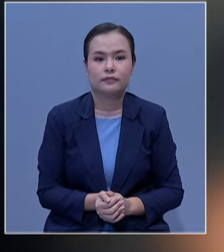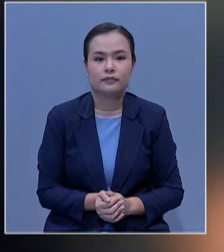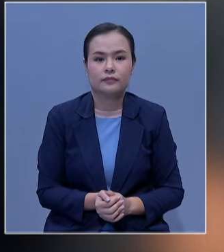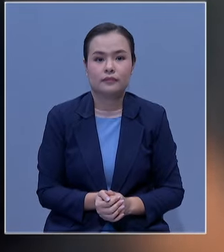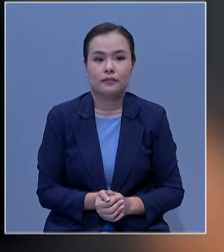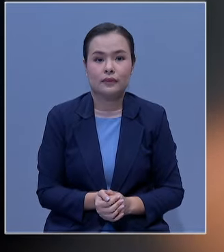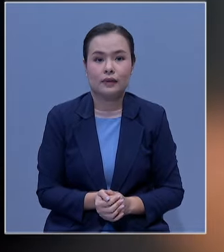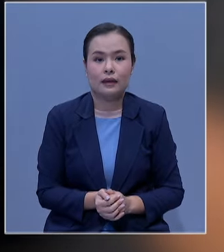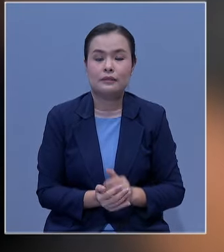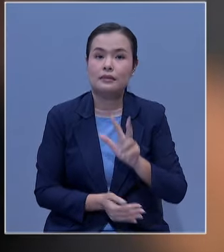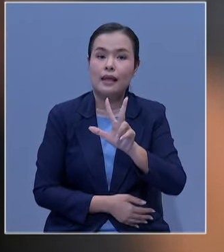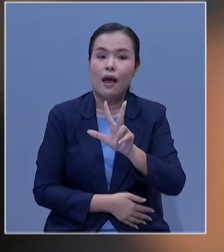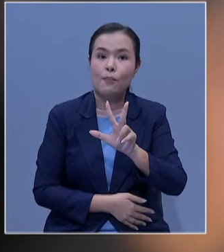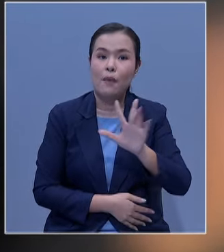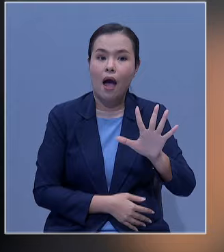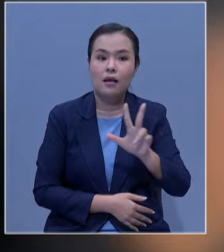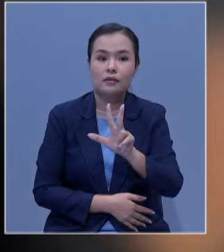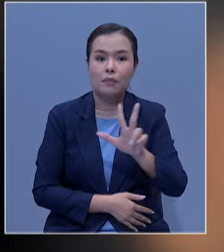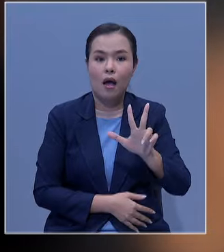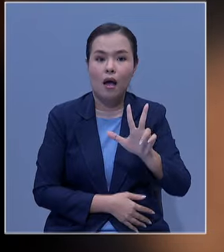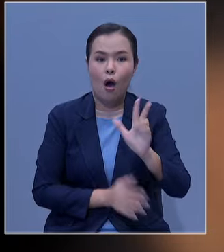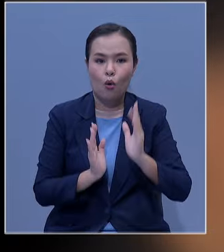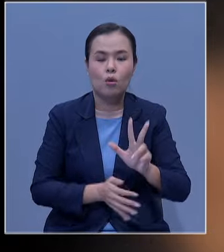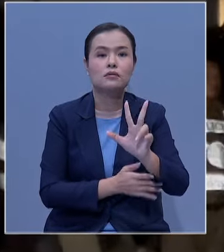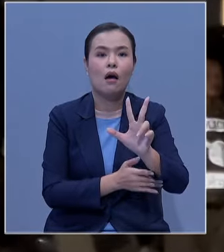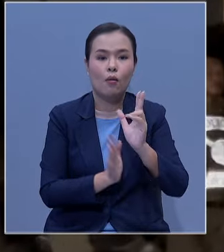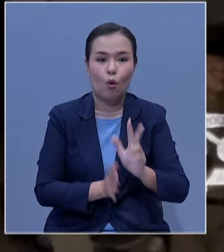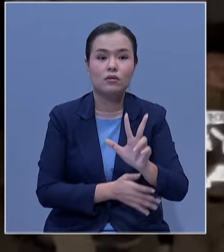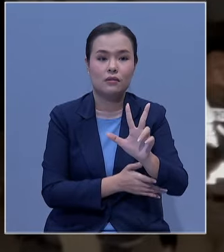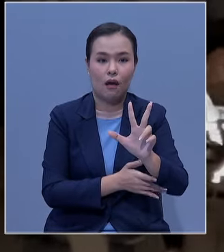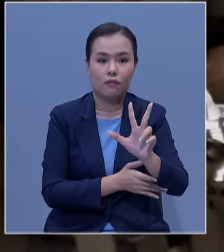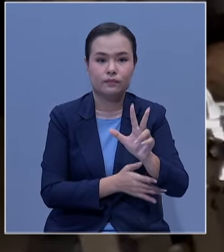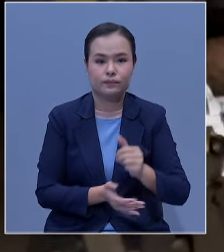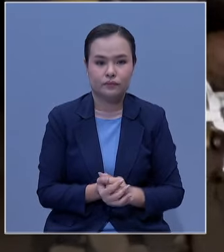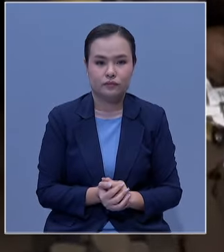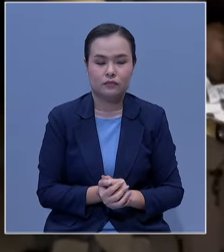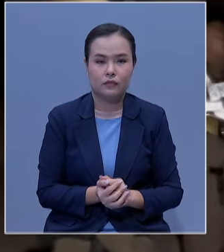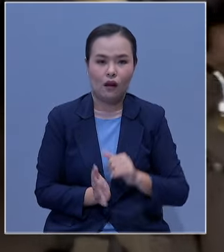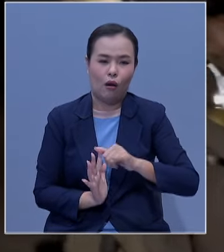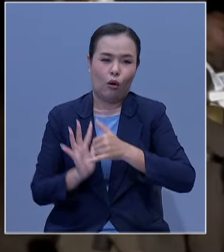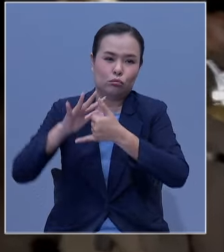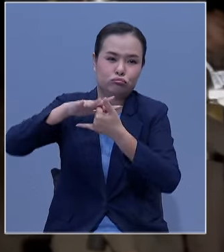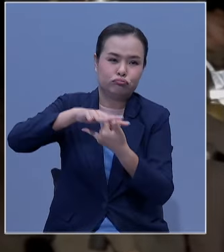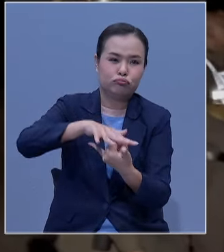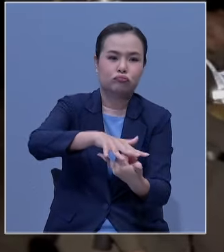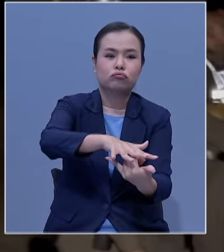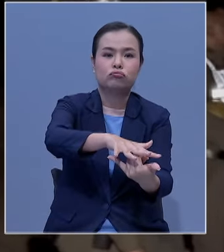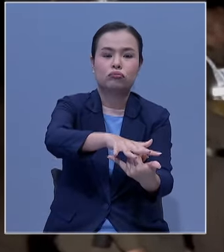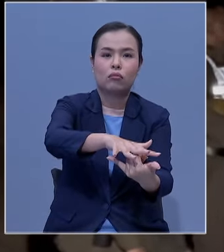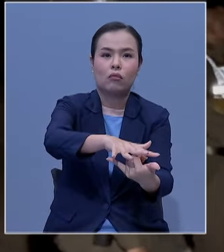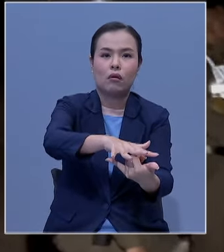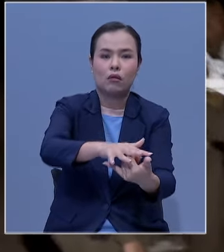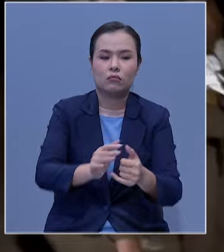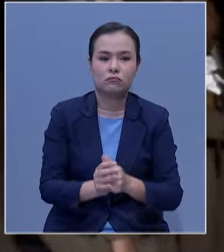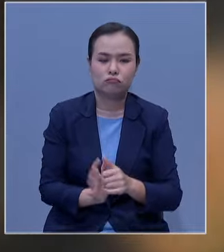ตอนนั้นอยู่ด้วยกัน3หรือ5คร ับ ตอนนั้นอยู่กัน3ครับผมเห็นก็โดนคลื่นซัดแล้ว อ๋อโดนคลื่นซัด แล้วก็หายไปเ